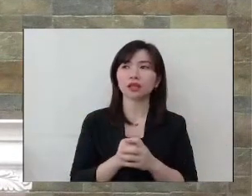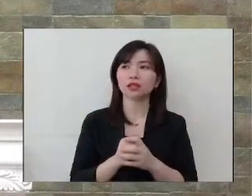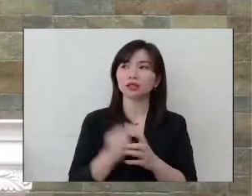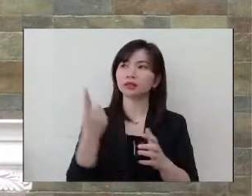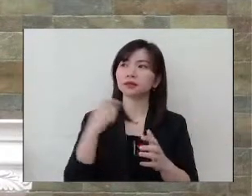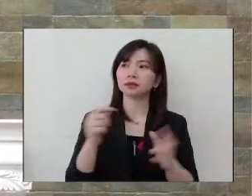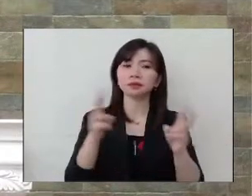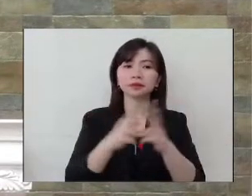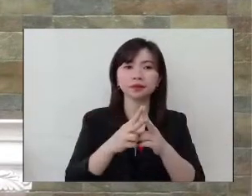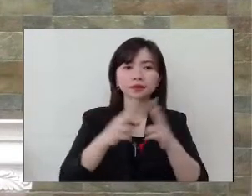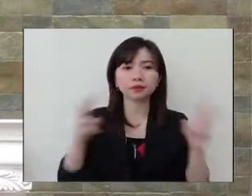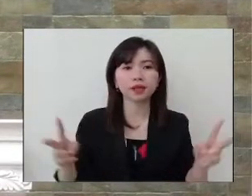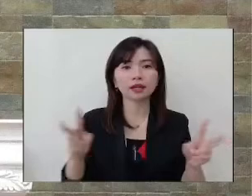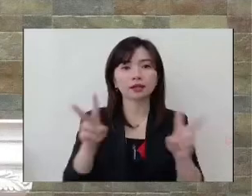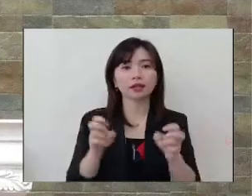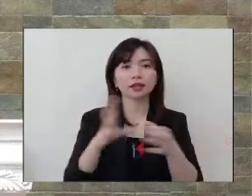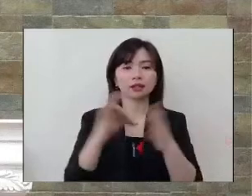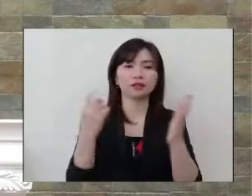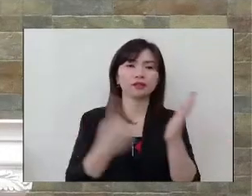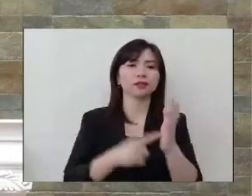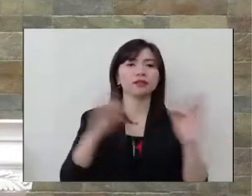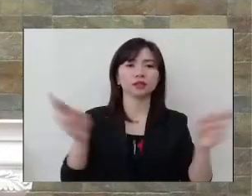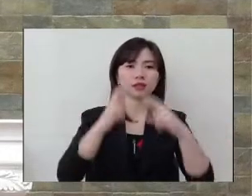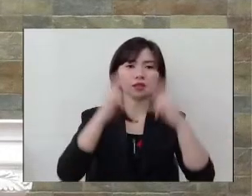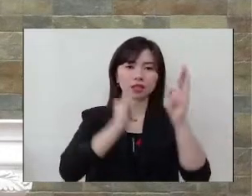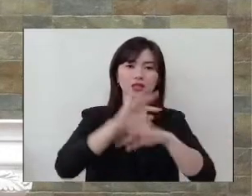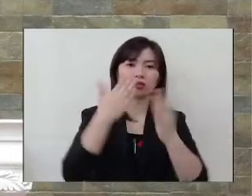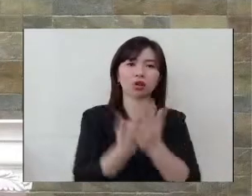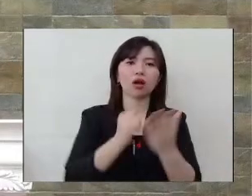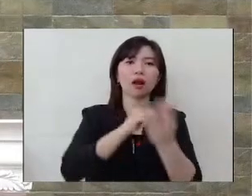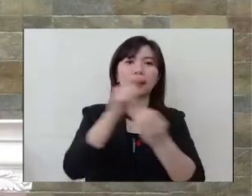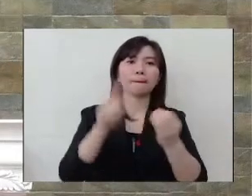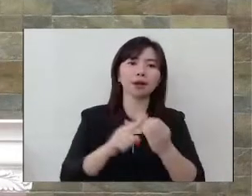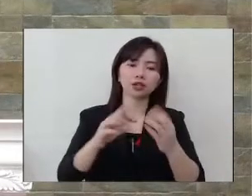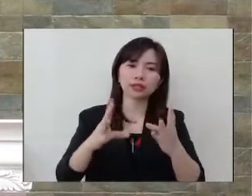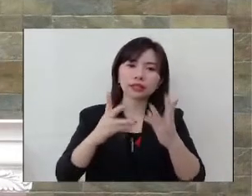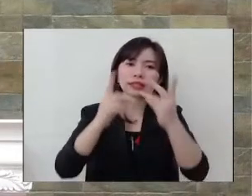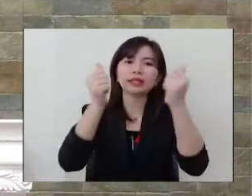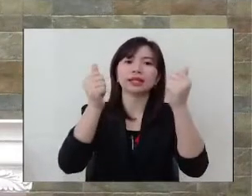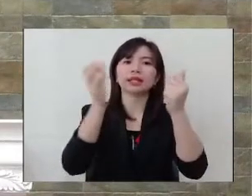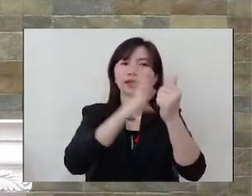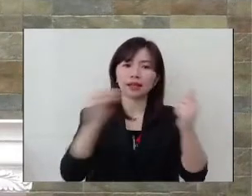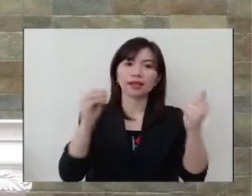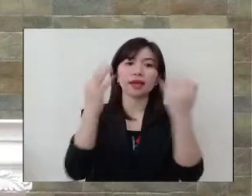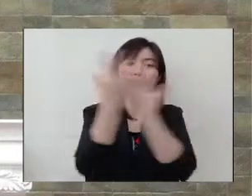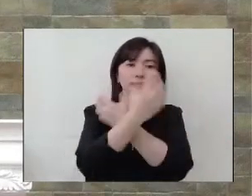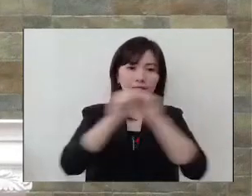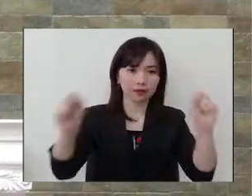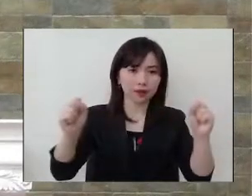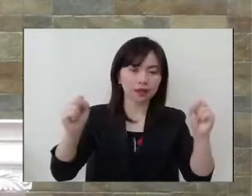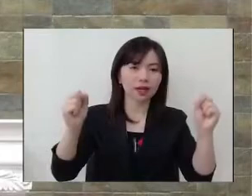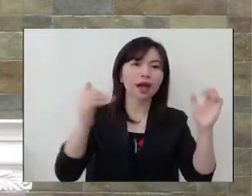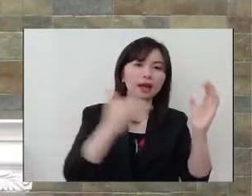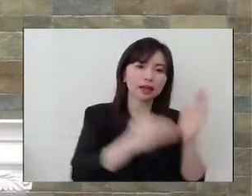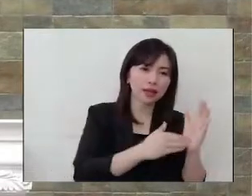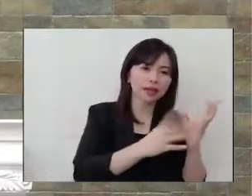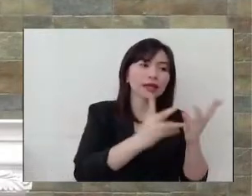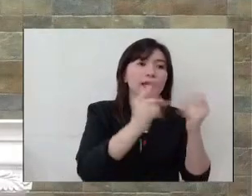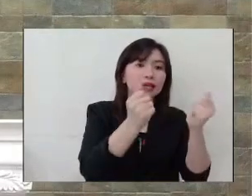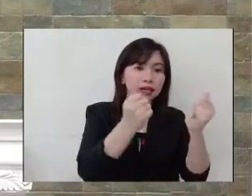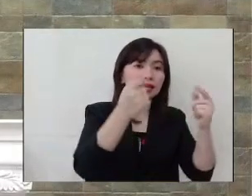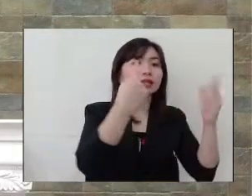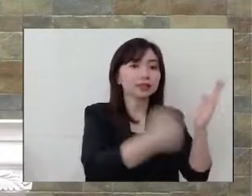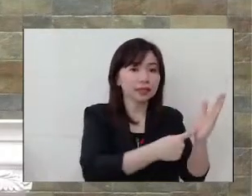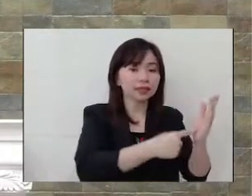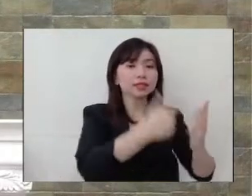very theme of this revival is all about healing and saving. Heal the generation and save the